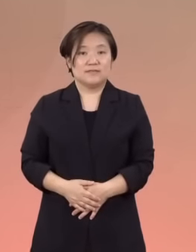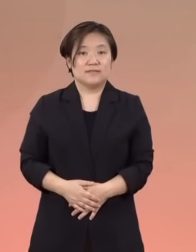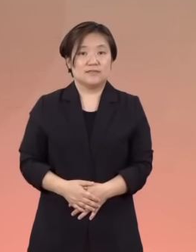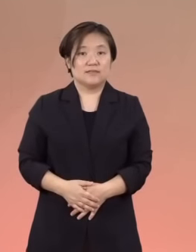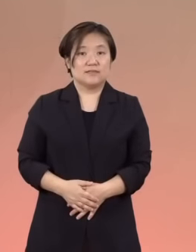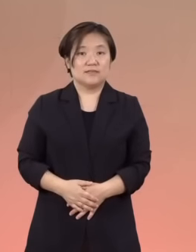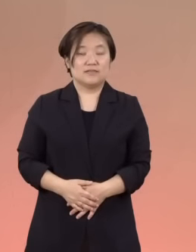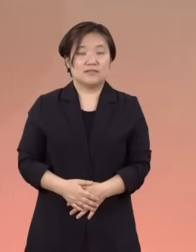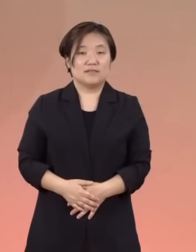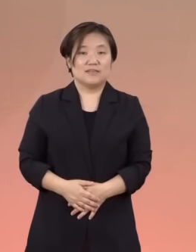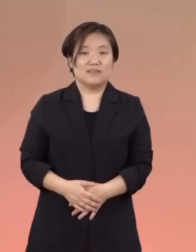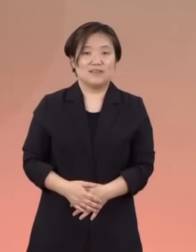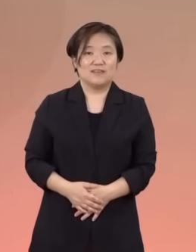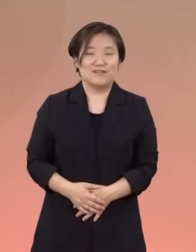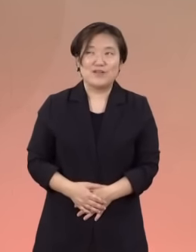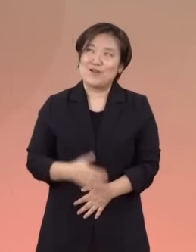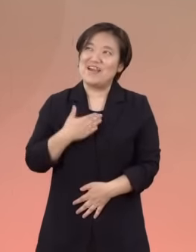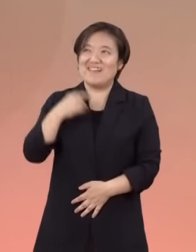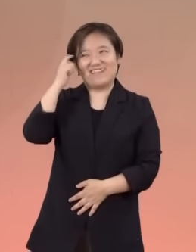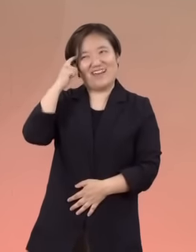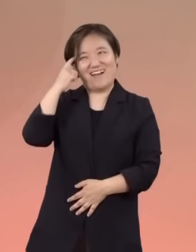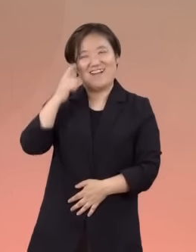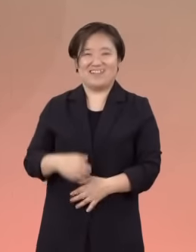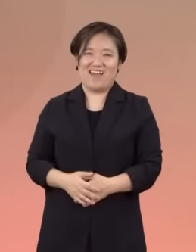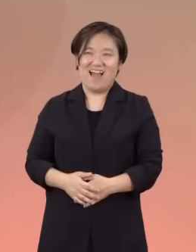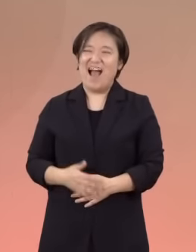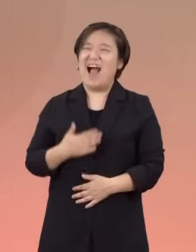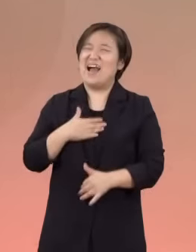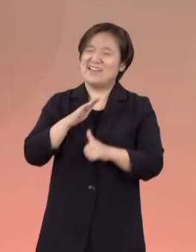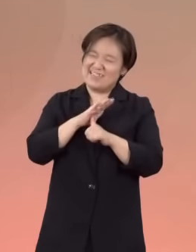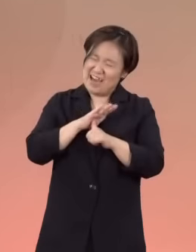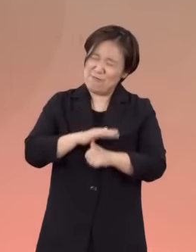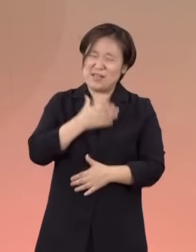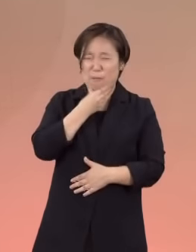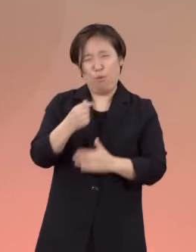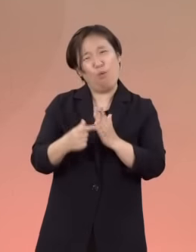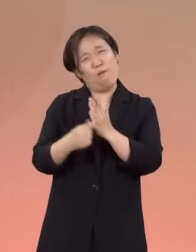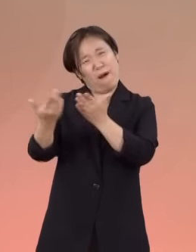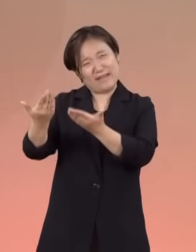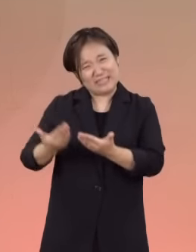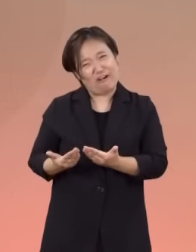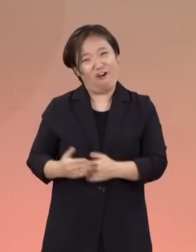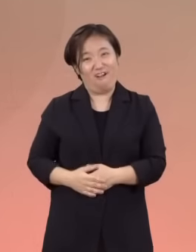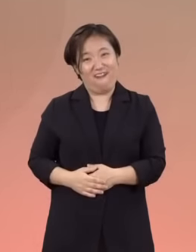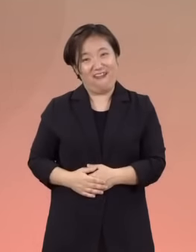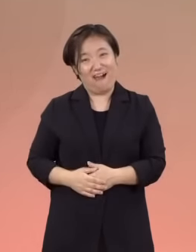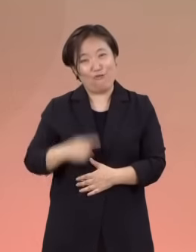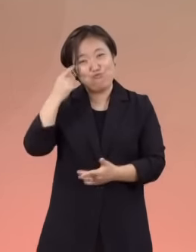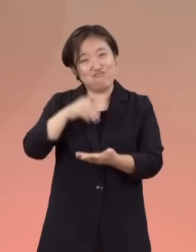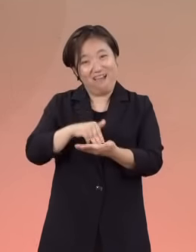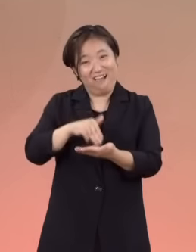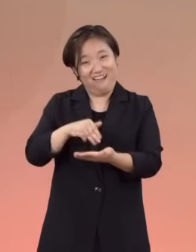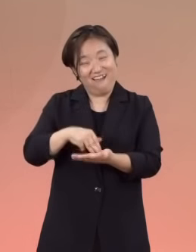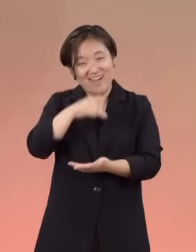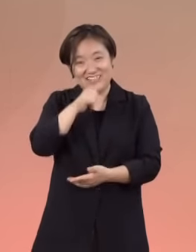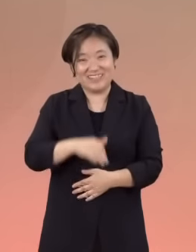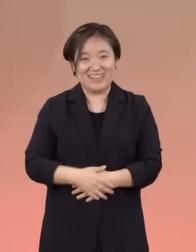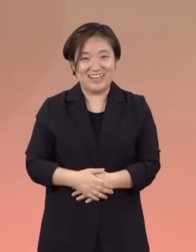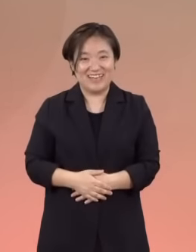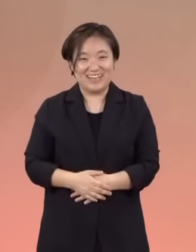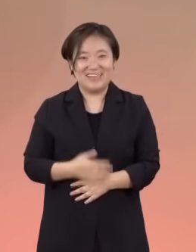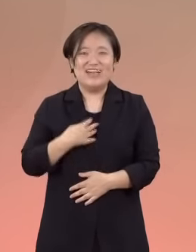좀 참았다가 복권으로 받을 걸 하는 생각이 들었거든요 중생의